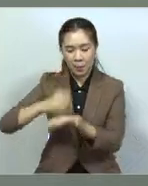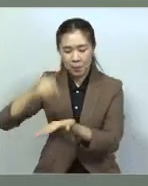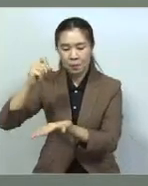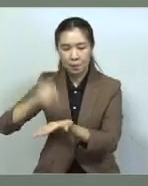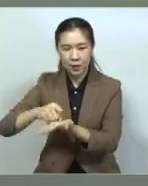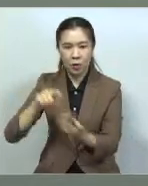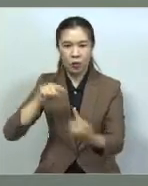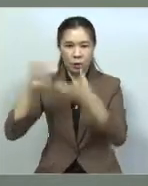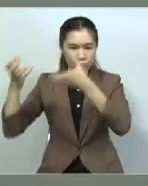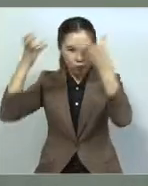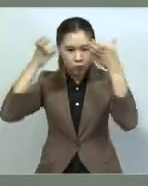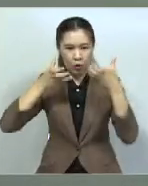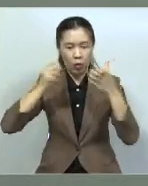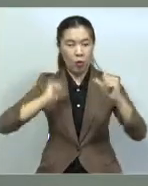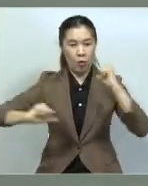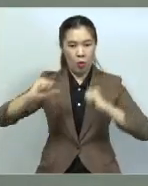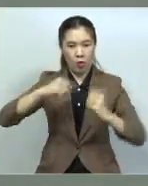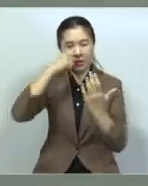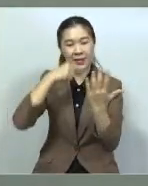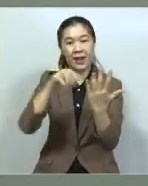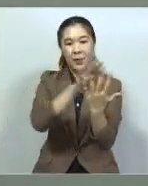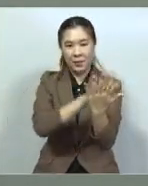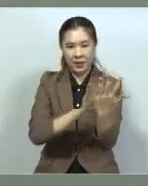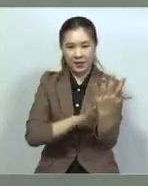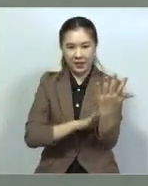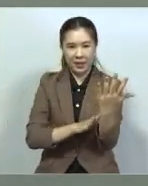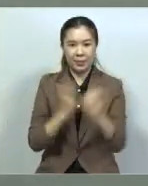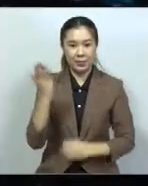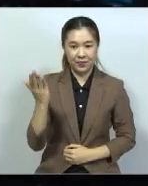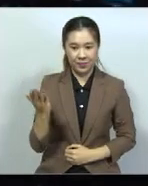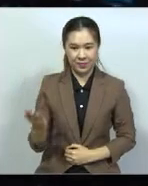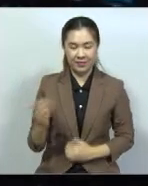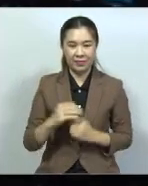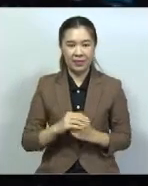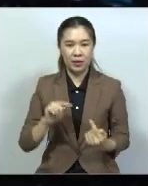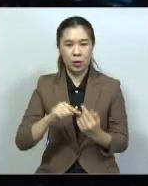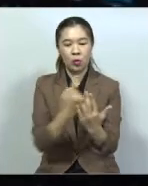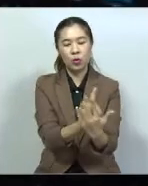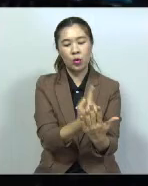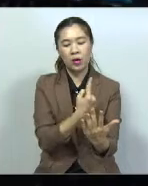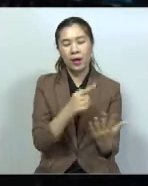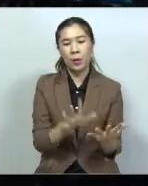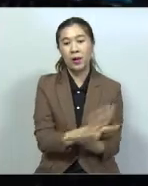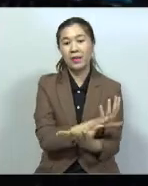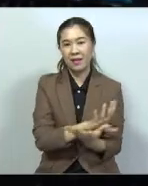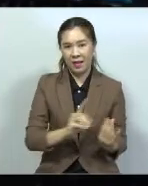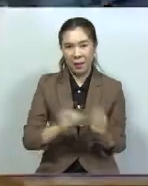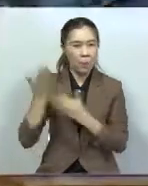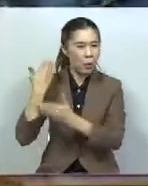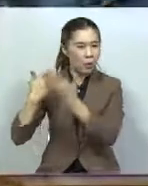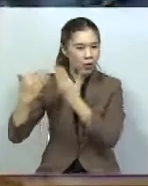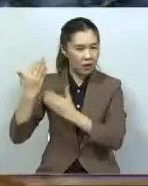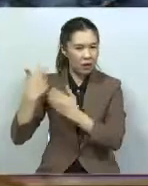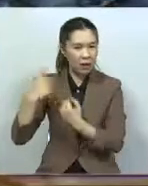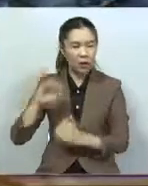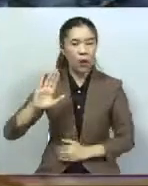การแสดงโขนในประเทศไทยโขน Max Dance Drama in Thailand ในรายการตัวแทนมรดกวัฒนธรรมที่จับต้